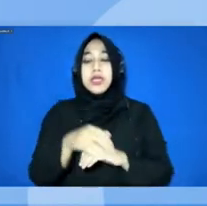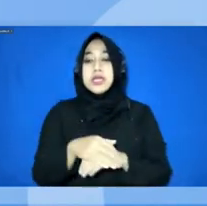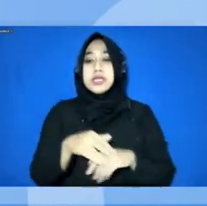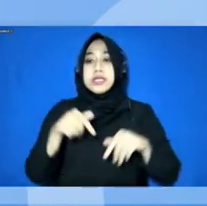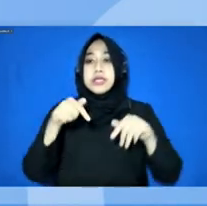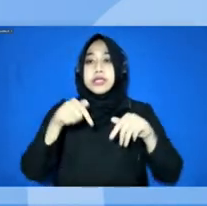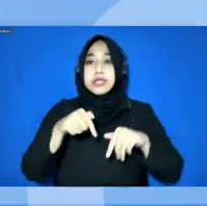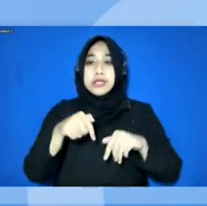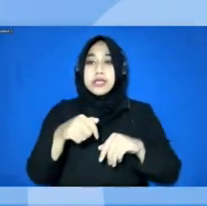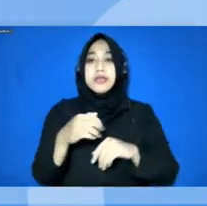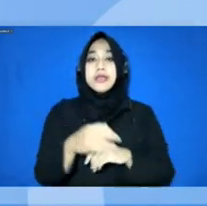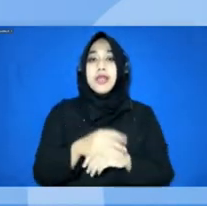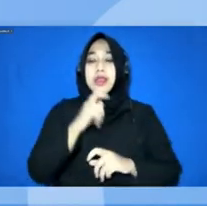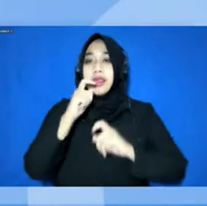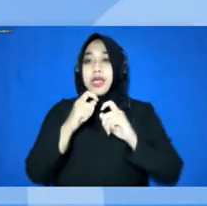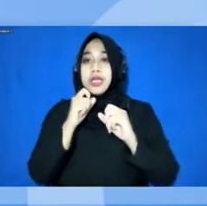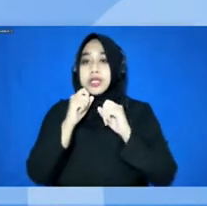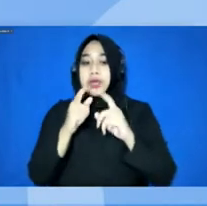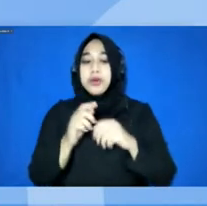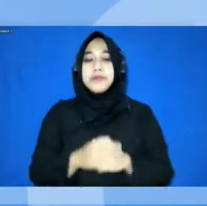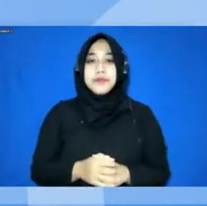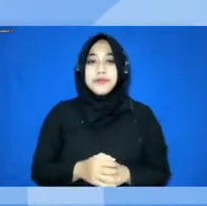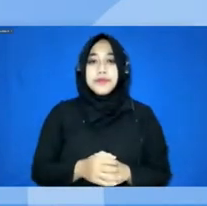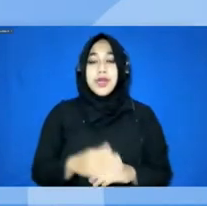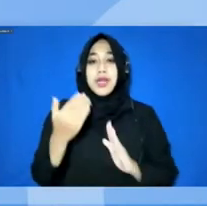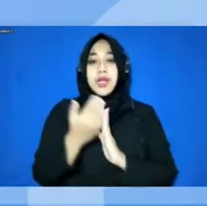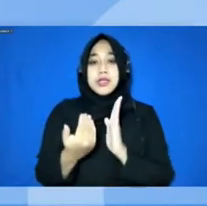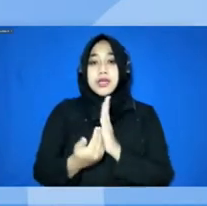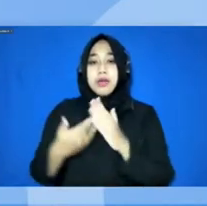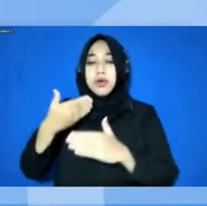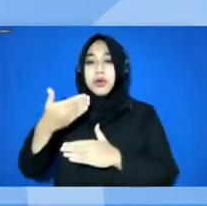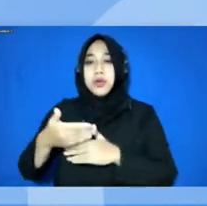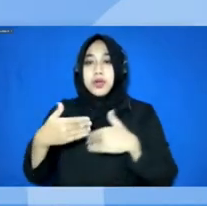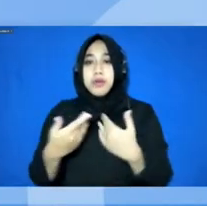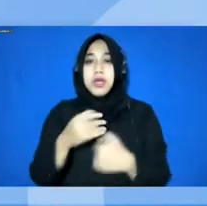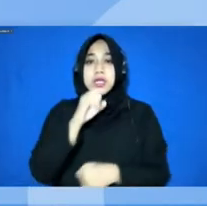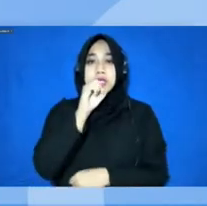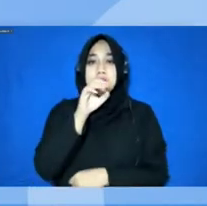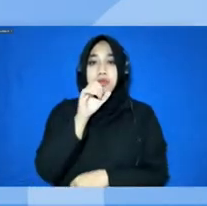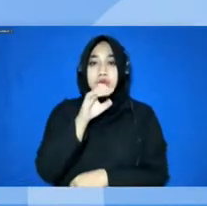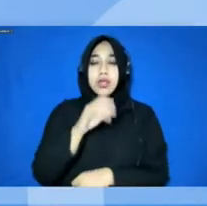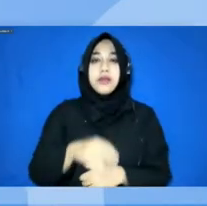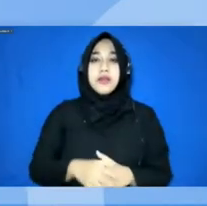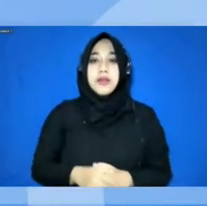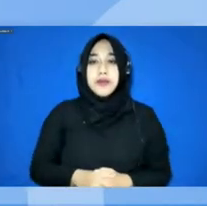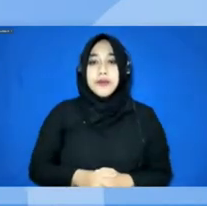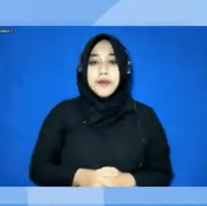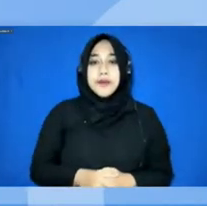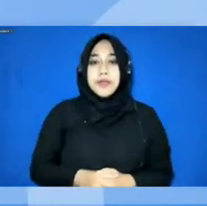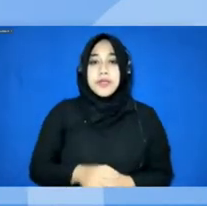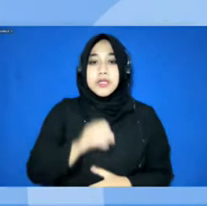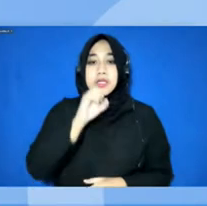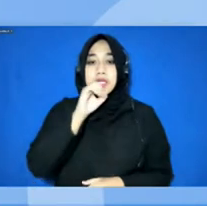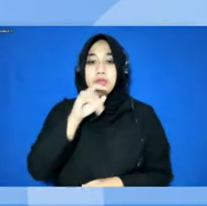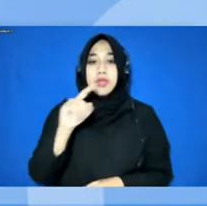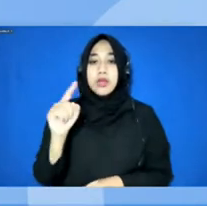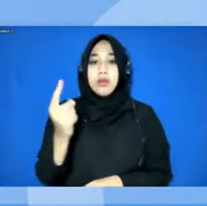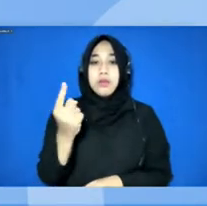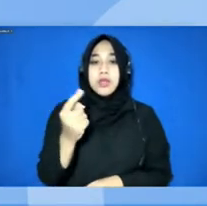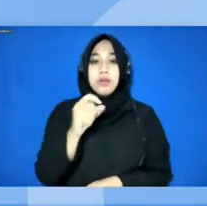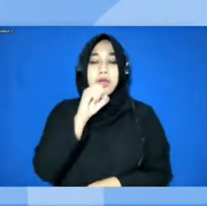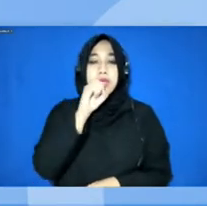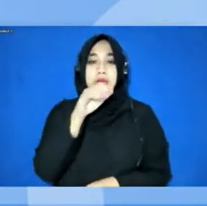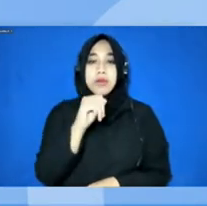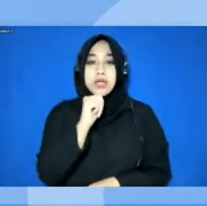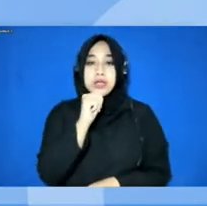sesi tanya-jawab. Nah, sesi berikutnya adalah sambutan-sambutan. Sambutan yang pertama akan